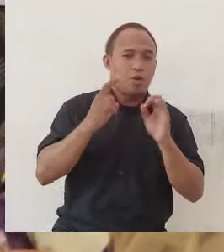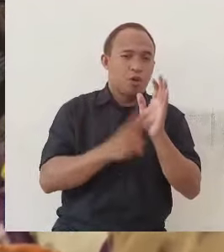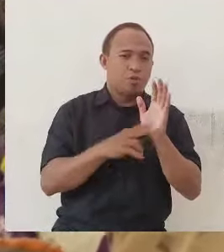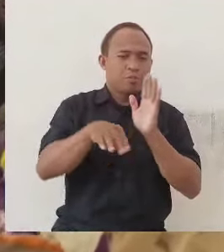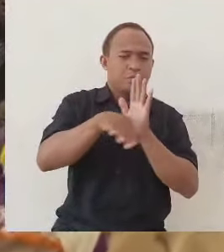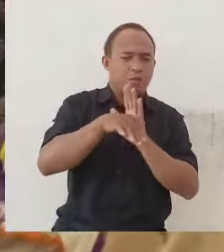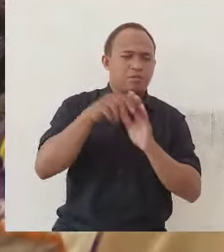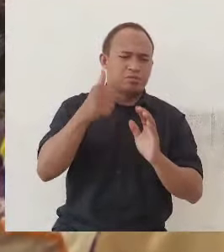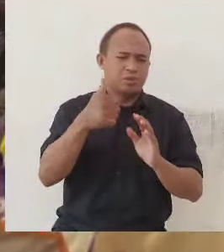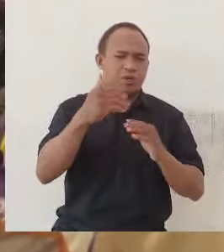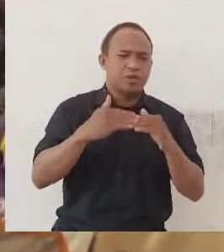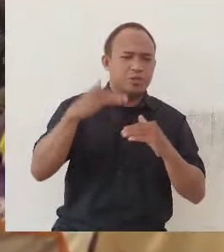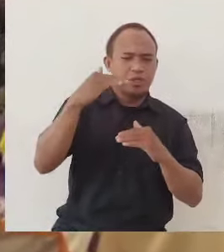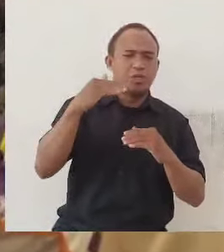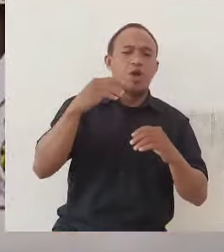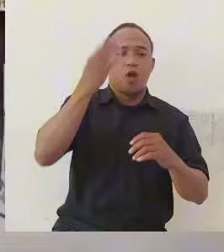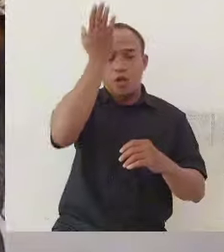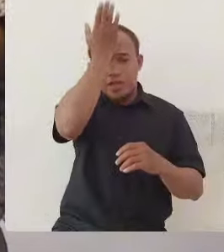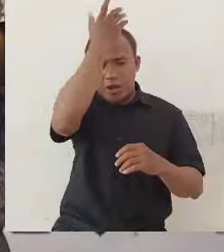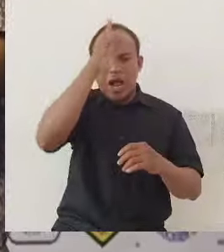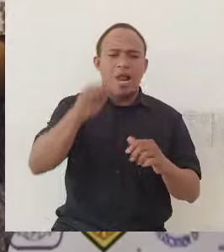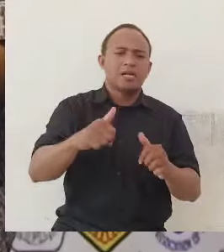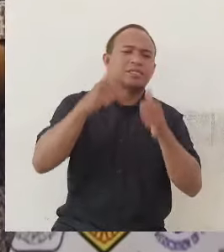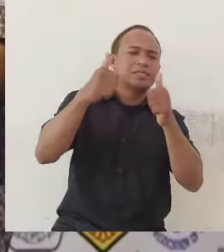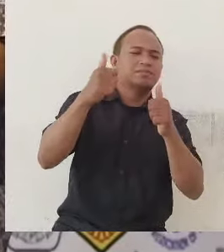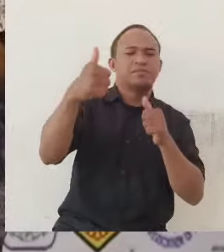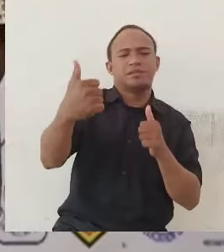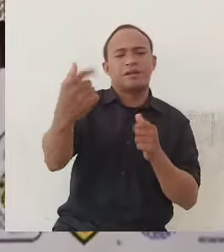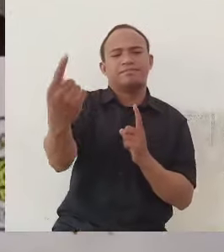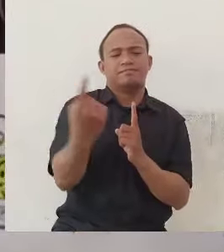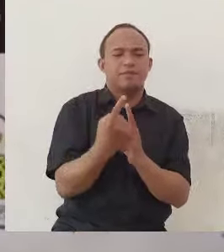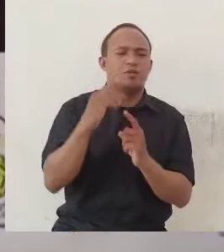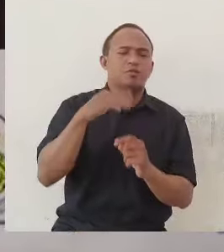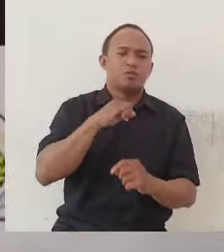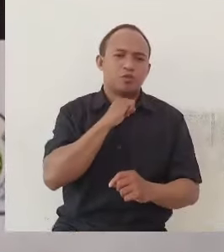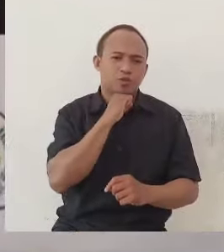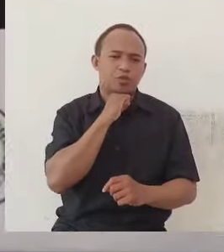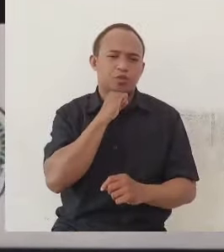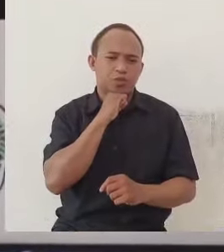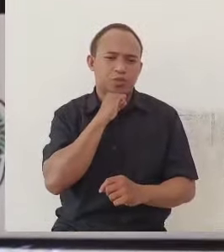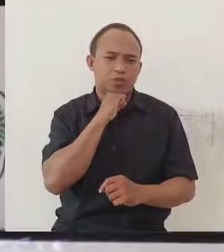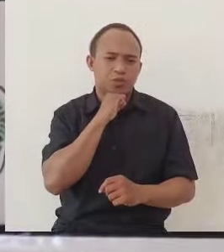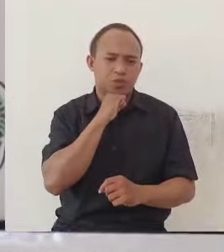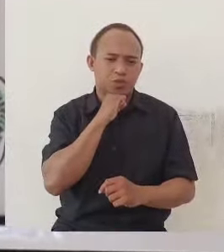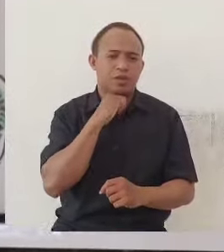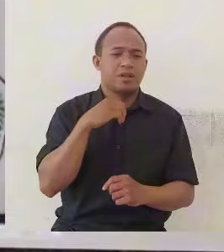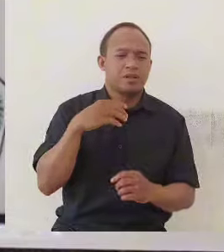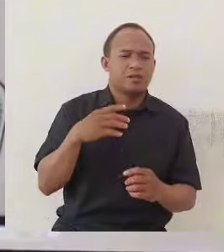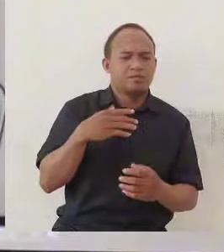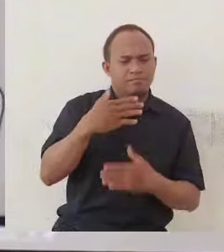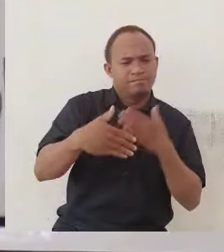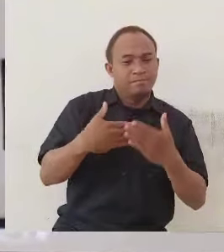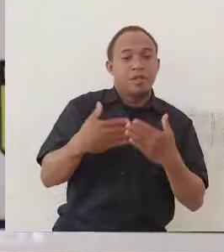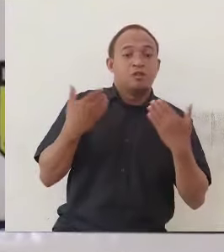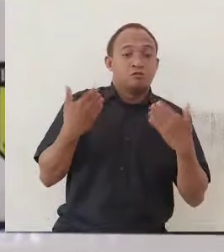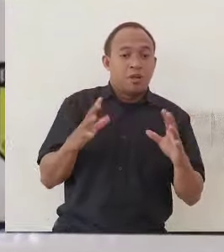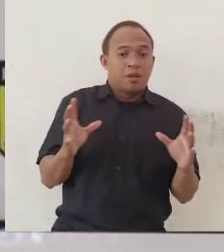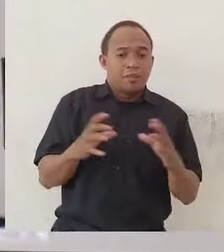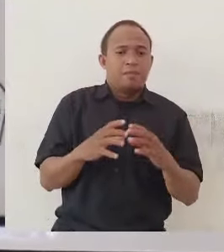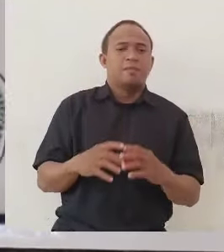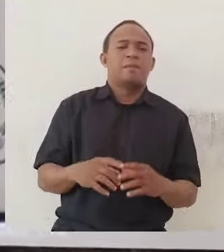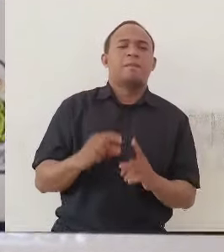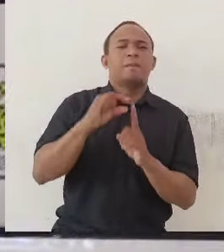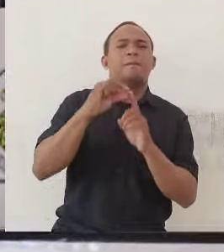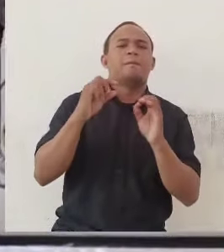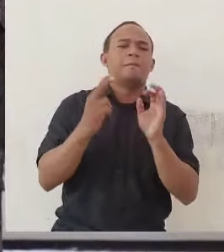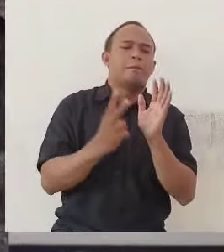ke-20 Papua, kontingen Gorontalo berhasil meraih 2 medali emas, 1 perak, dan 2 perunggu. Guna melampaui prestasi itu, Rudy